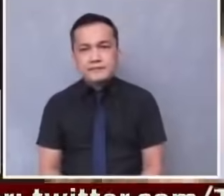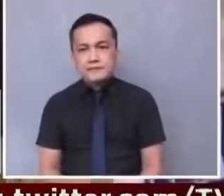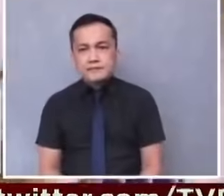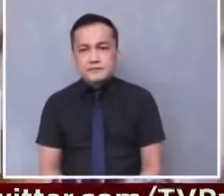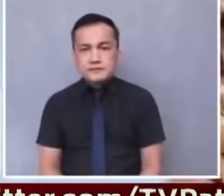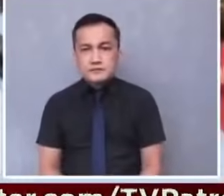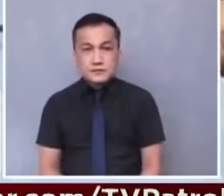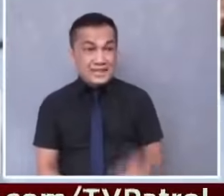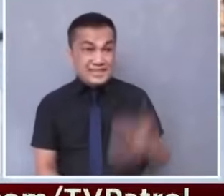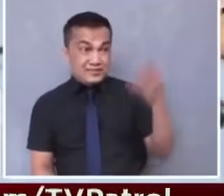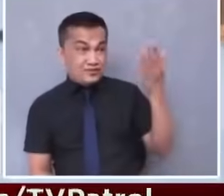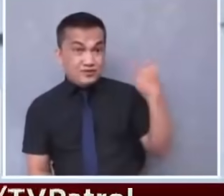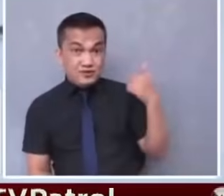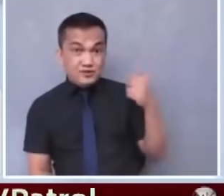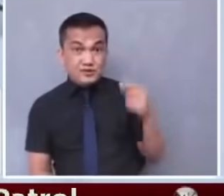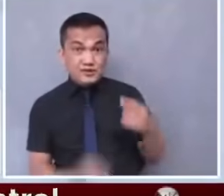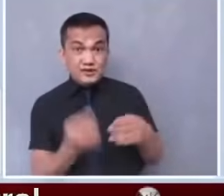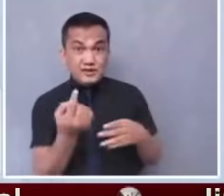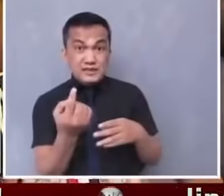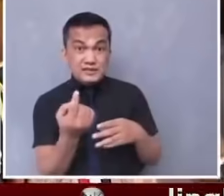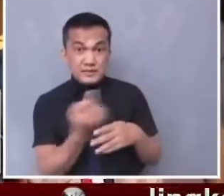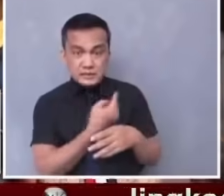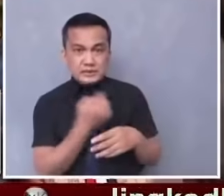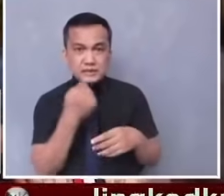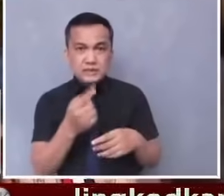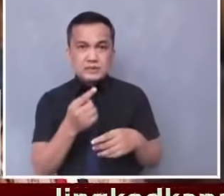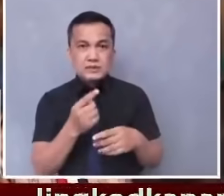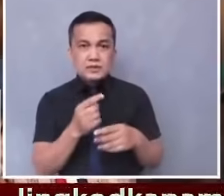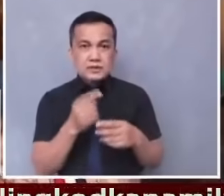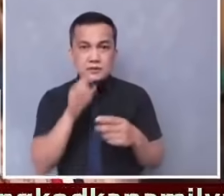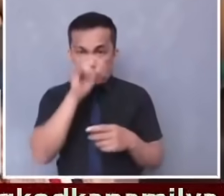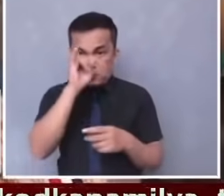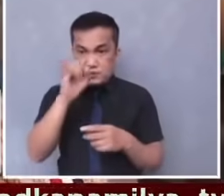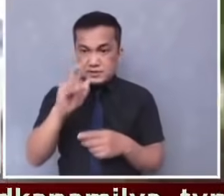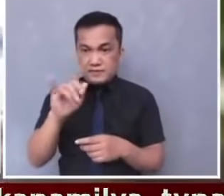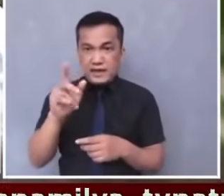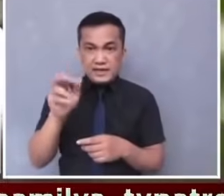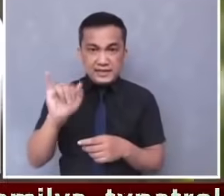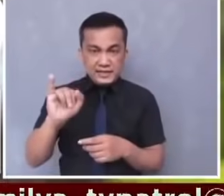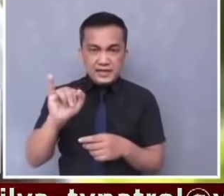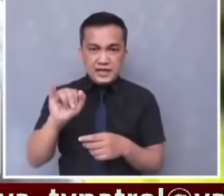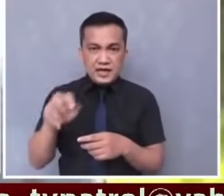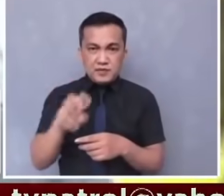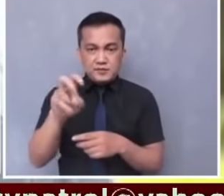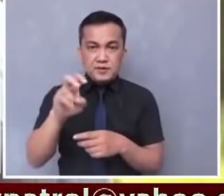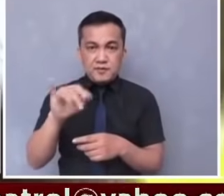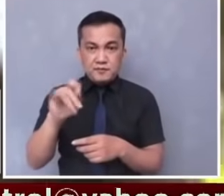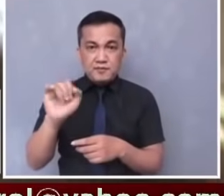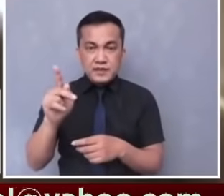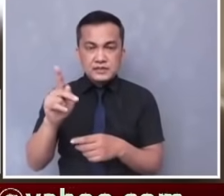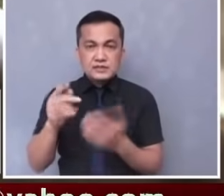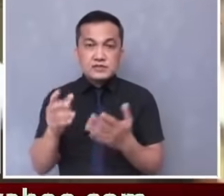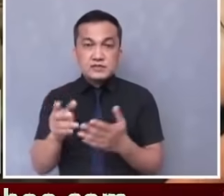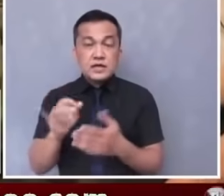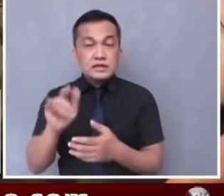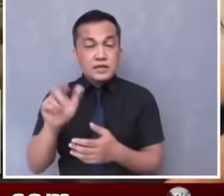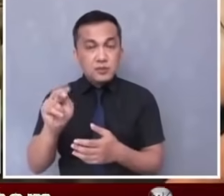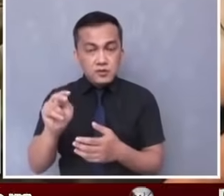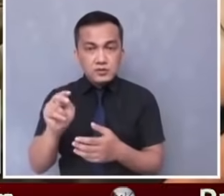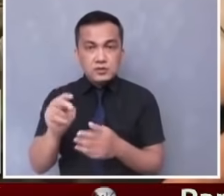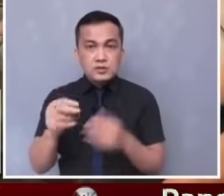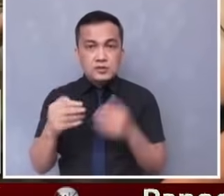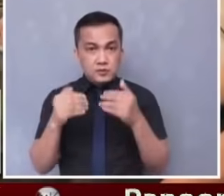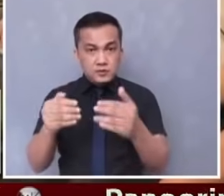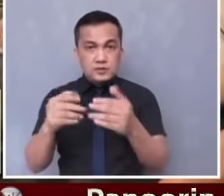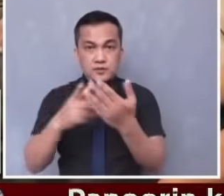Noong Linggo, bumisita rin si Moreno sa isang safari and adventure park sa Carmen kung saan isinulong niya ang kanyang plataforma para